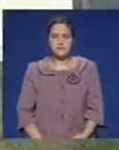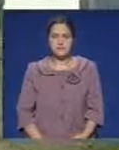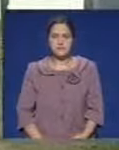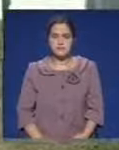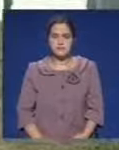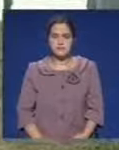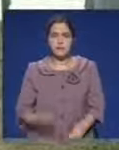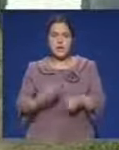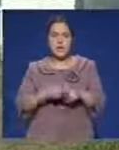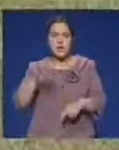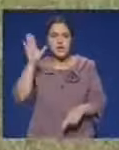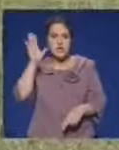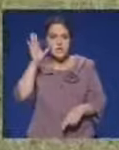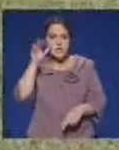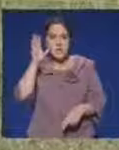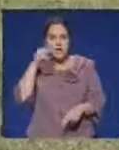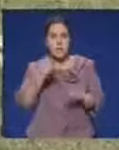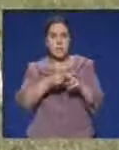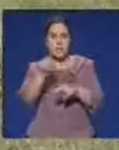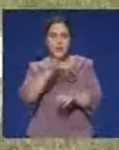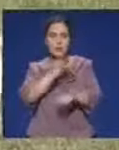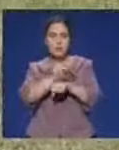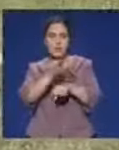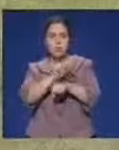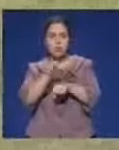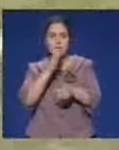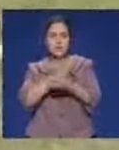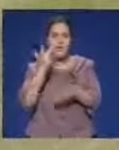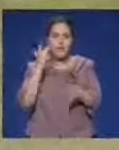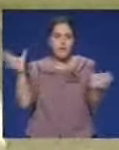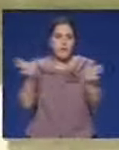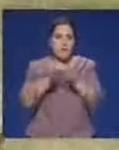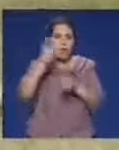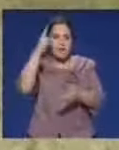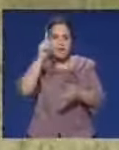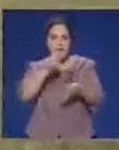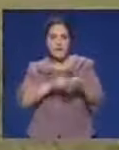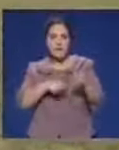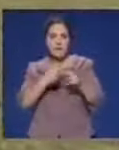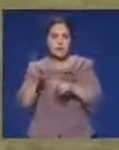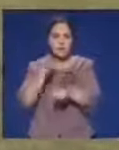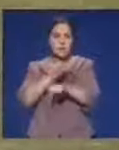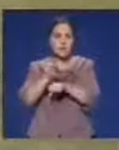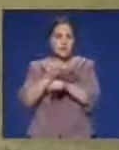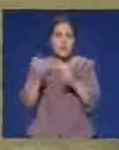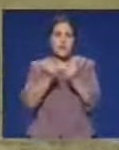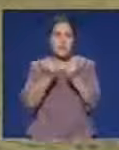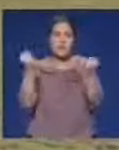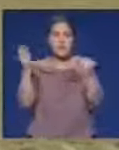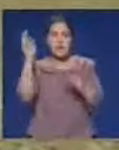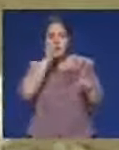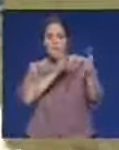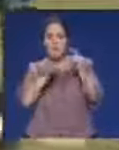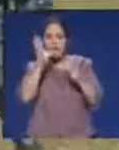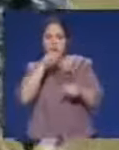Руслан и Шарлотта вместе уже 2 года. Он кинолог, она лабрадор и верный помощник. Собака обучена искать взрывчатые вещества. И хотя